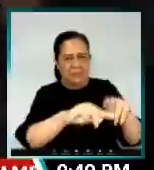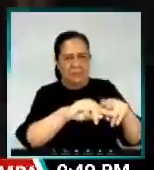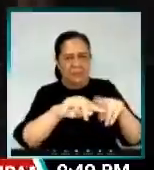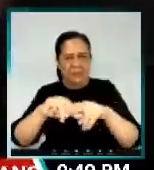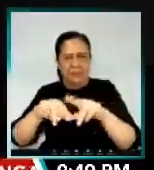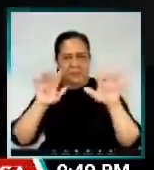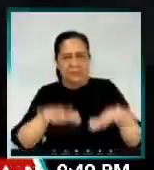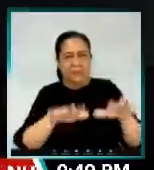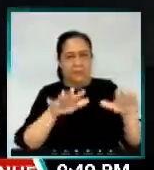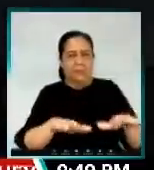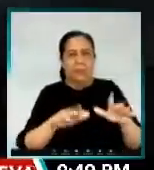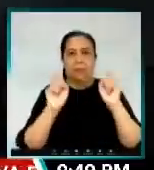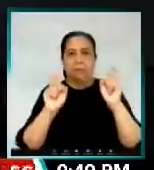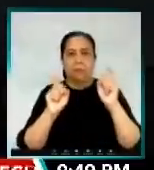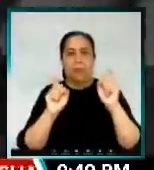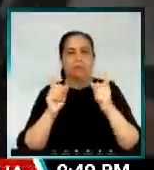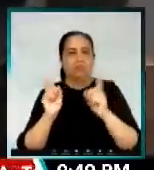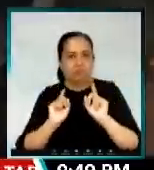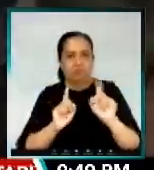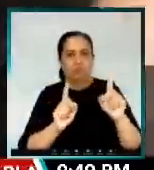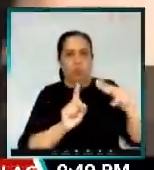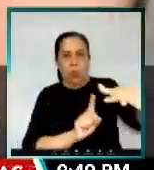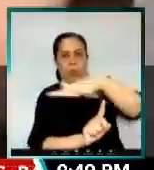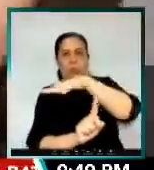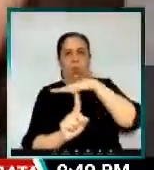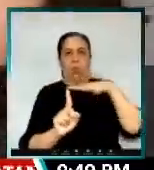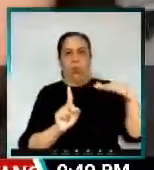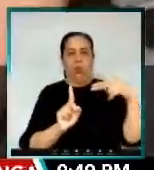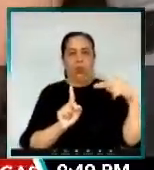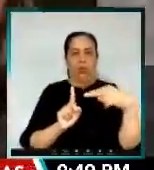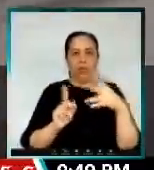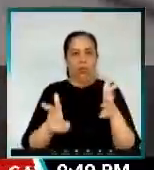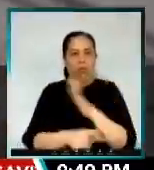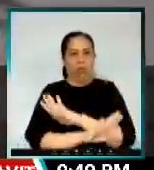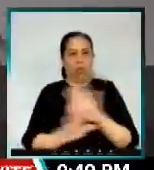Mabilis silang kumilos para palibutan ito.